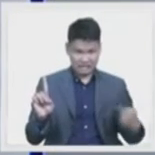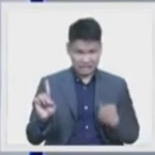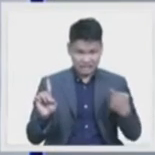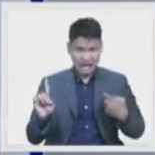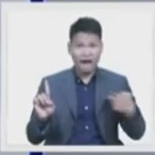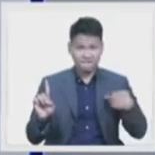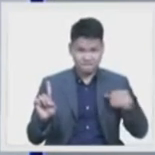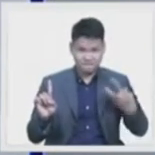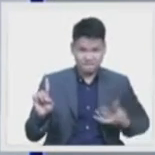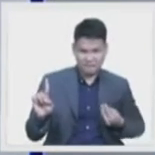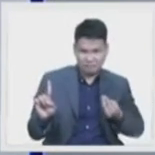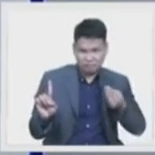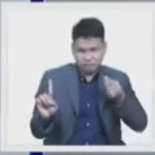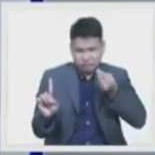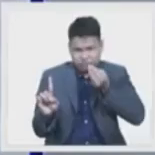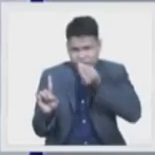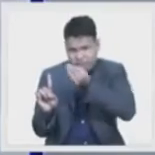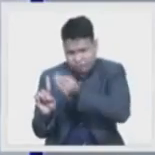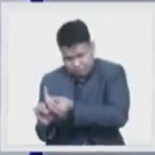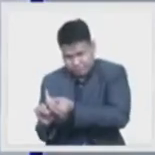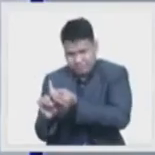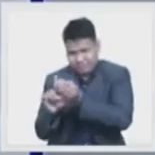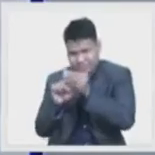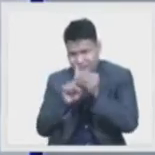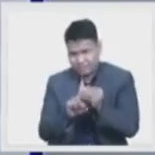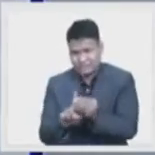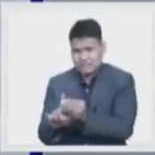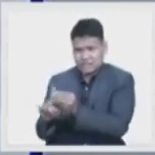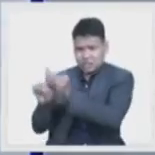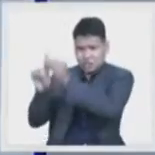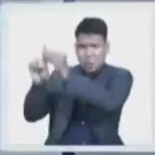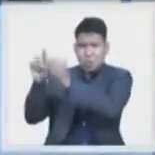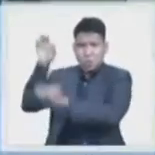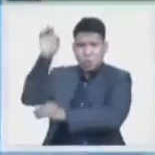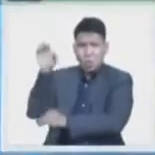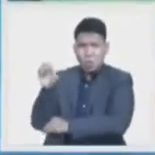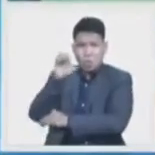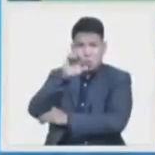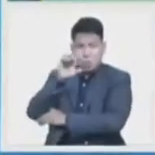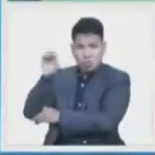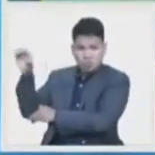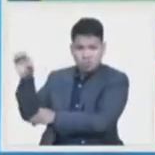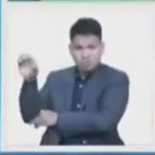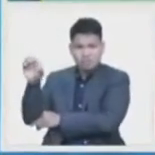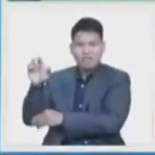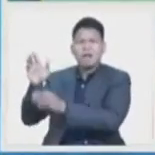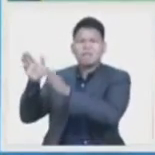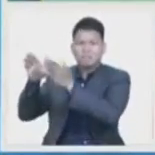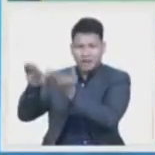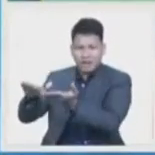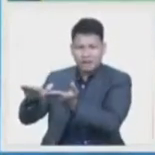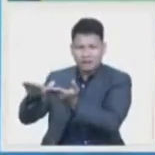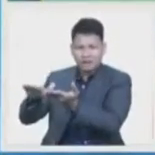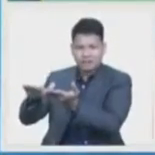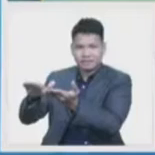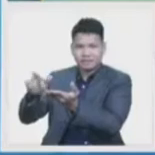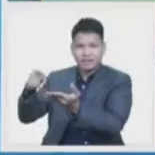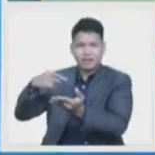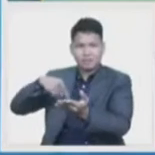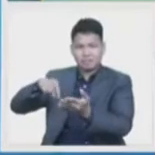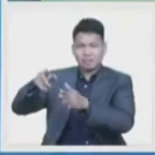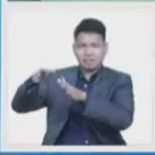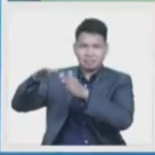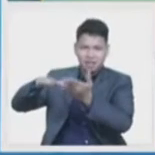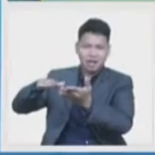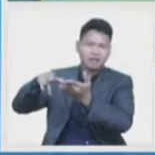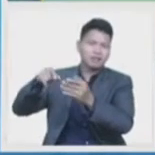kita mamatay ngadto sa sala. O guman sa atong kamatayon sa sala, mabuhi ngadto sa